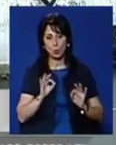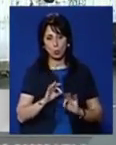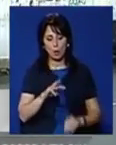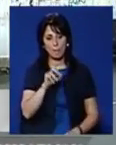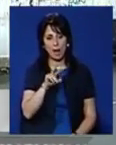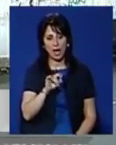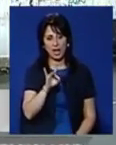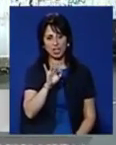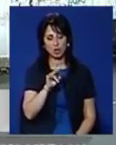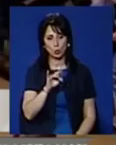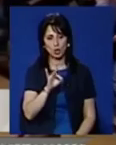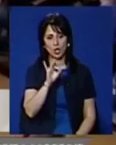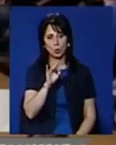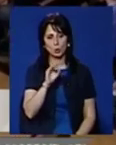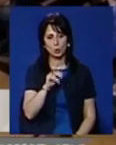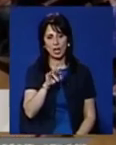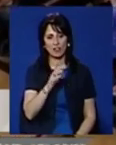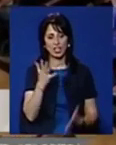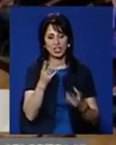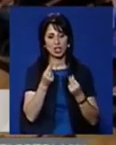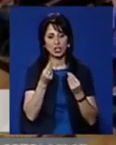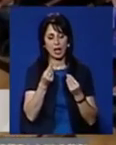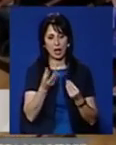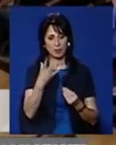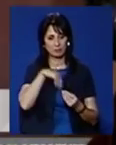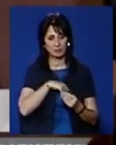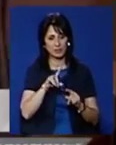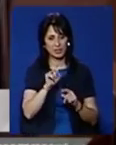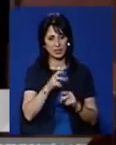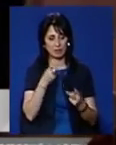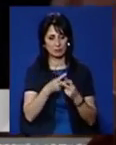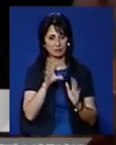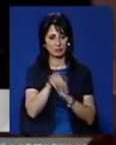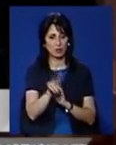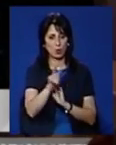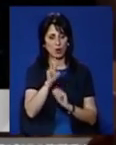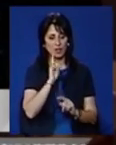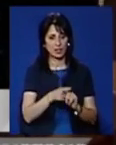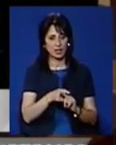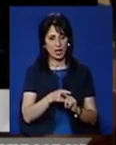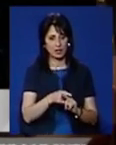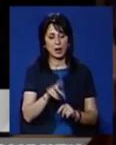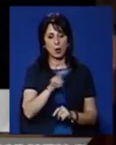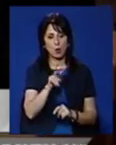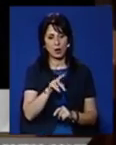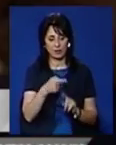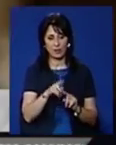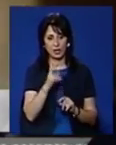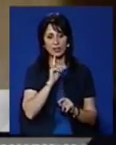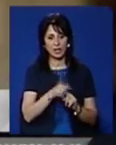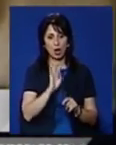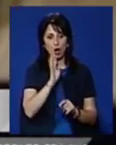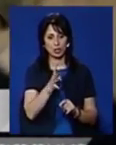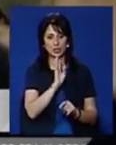მაია რჩეულიშვილებს ასევე რუსუდან კერვალიშვილს დიდი ოდენობით თანხების მითვისებას და გაფლანგვას ედავება. რუსუდან კერვალიშვილს და მაია რჩეულიშვილს 4